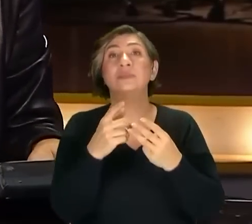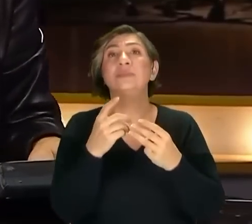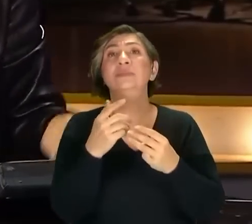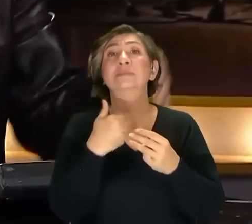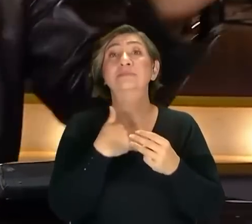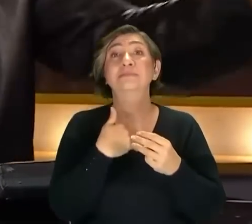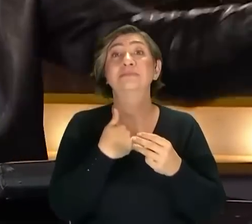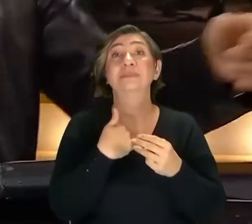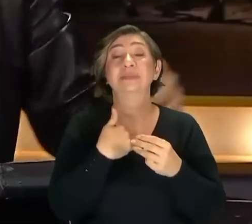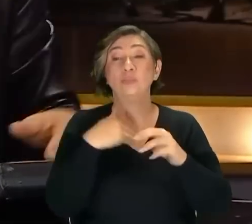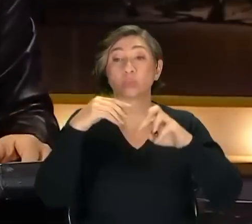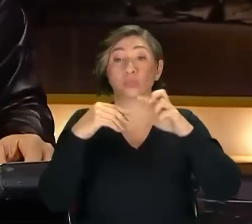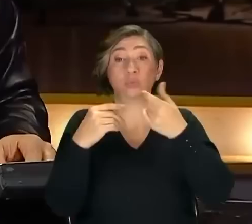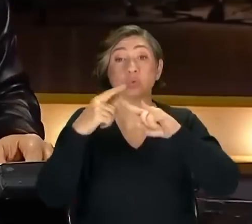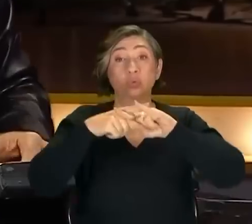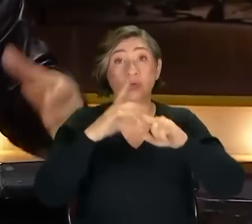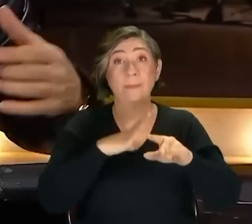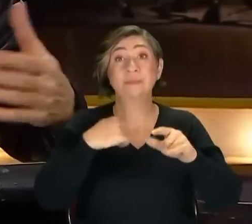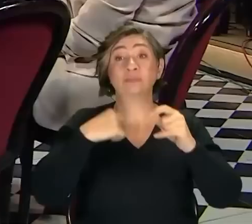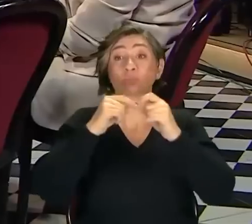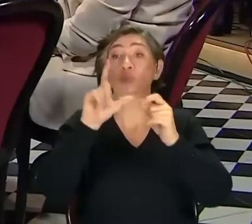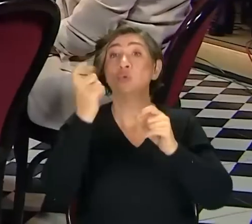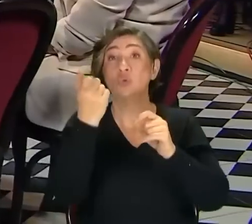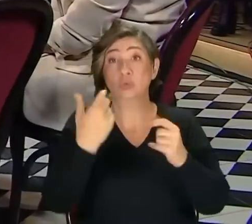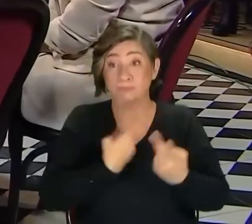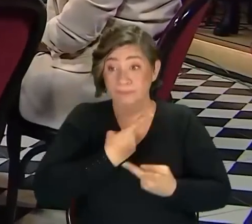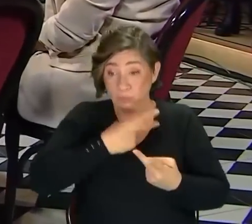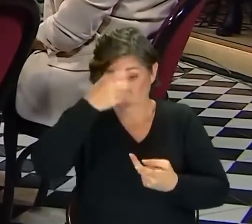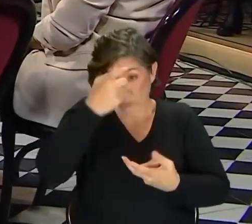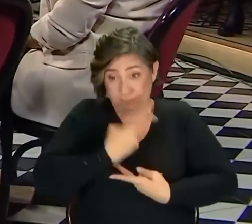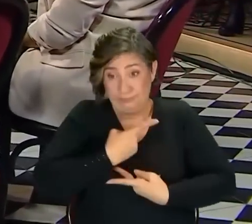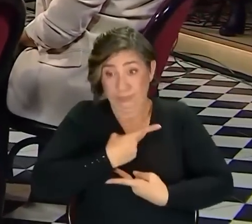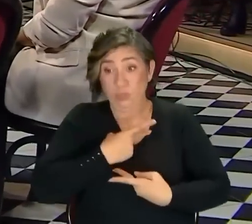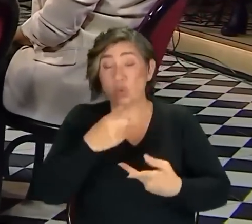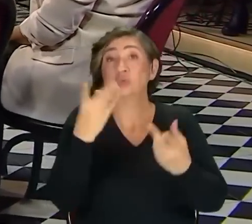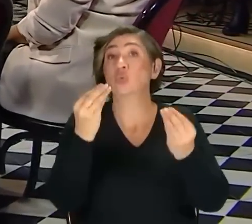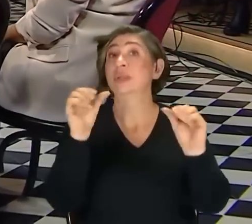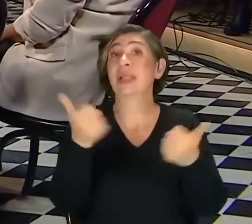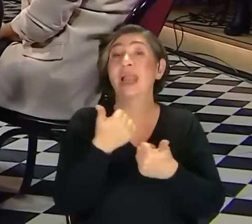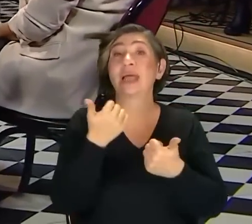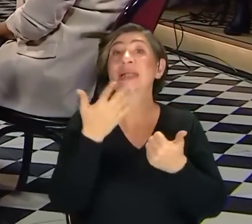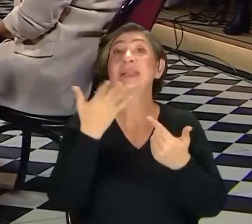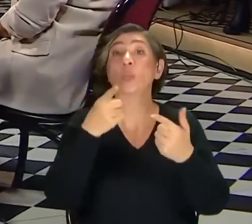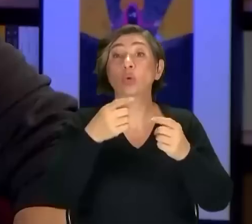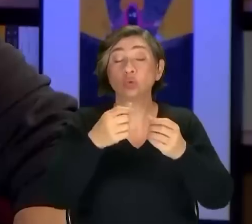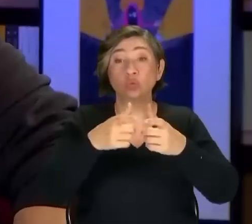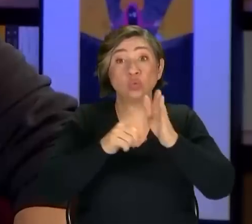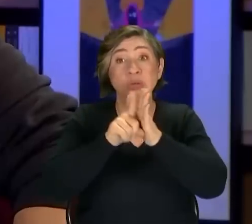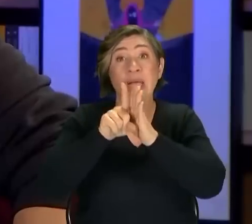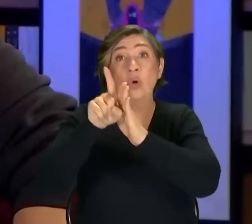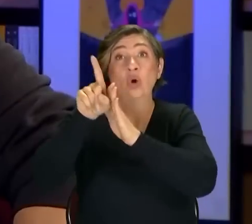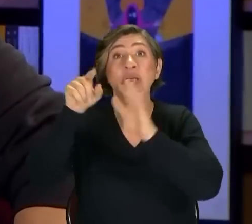Ne derler? Bizim Puhumuz var. Bizim Blue'umuz var. Onlar da bizim platformlarımız. Evet. Onlar da çok değerli. Ve platformlar öyle yükseliyor